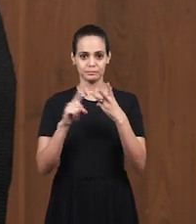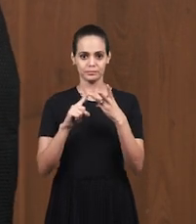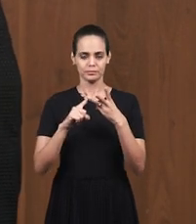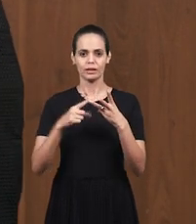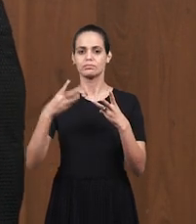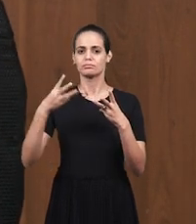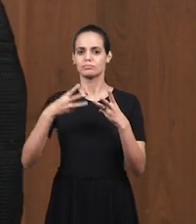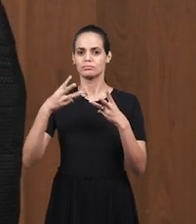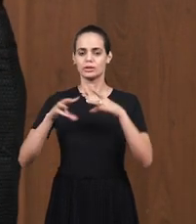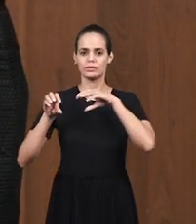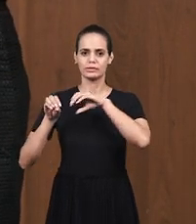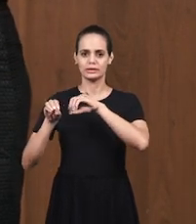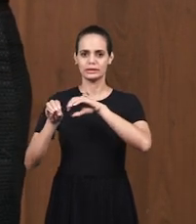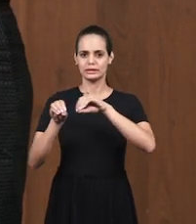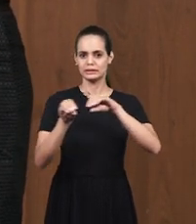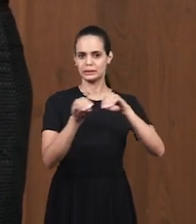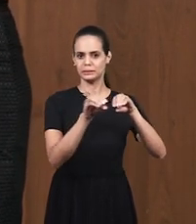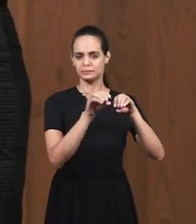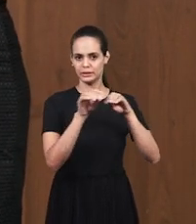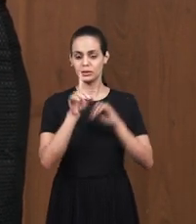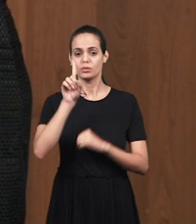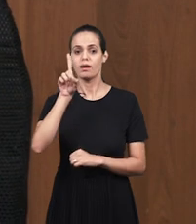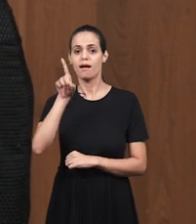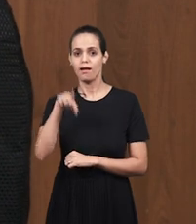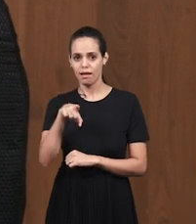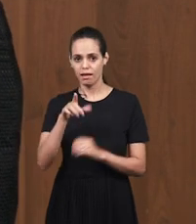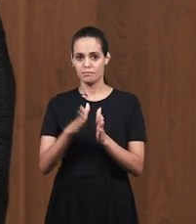нам нужно научиться сегодня, о том, что